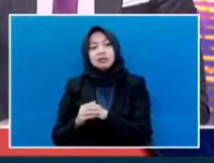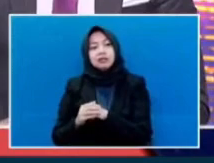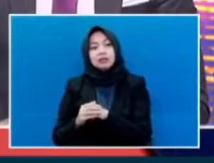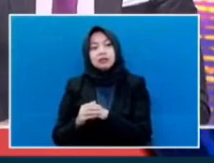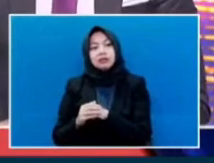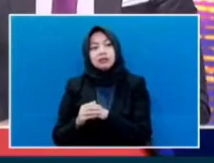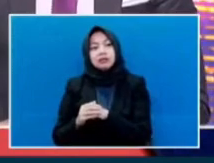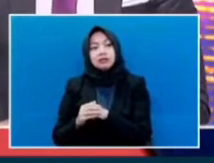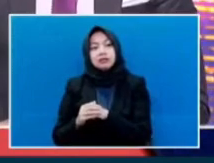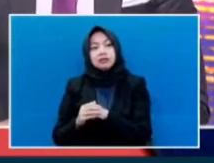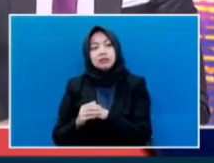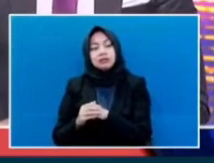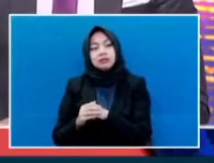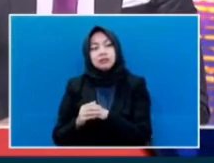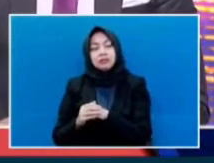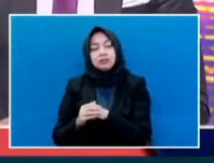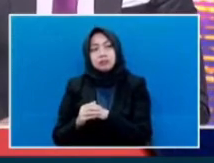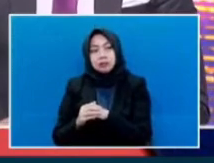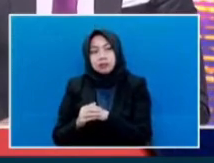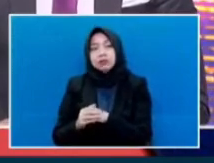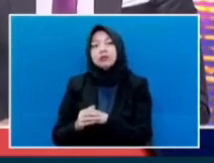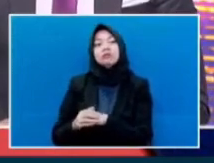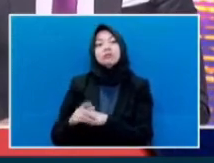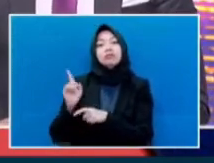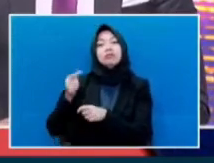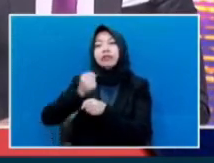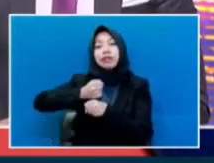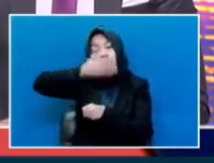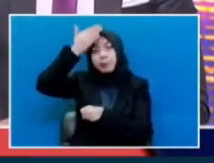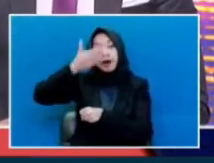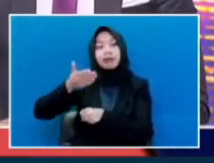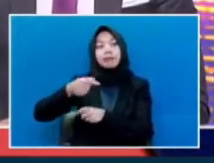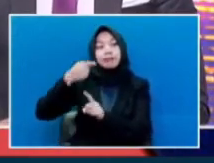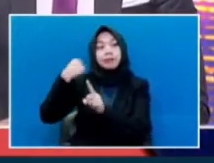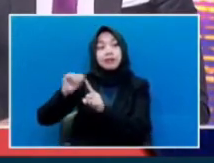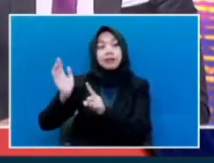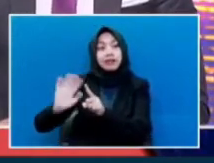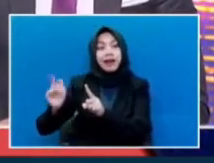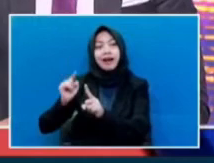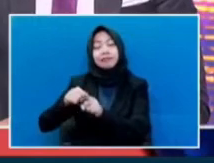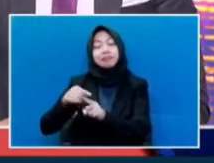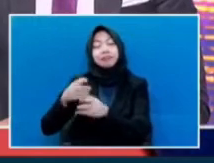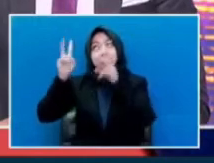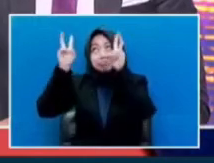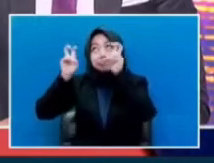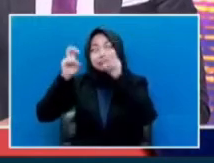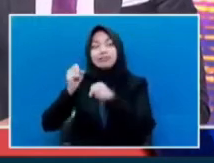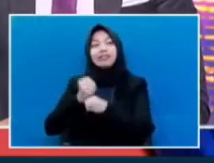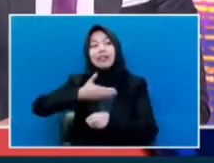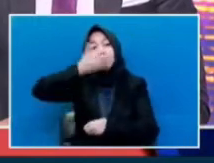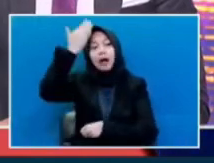korban akhirnya kalupun gak dipecat juga efek menguntungkan juga